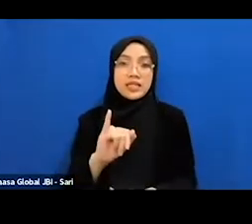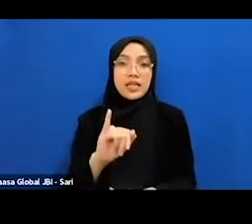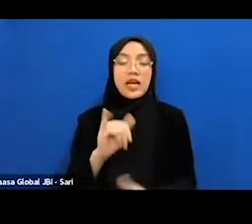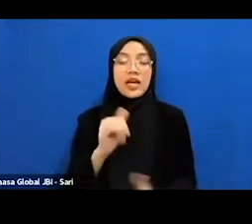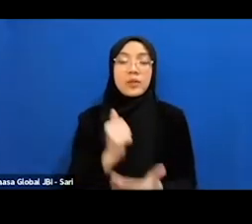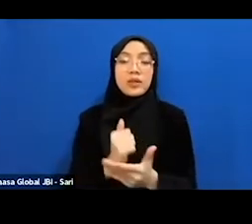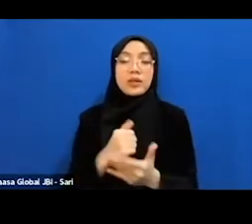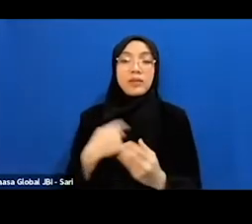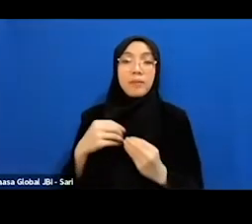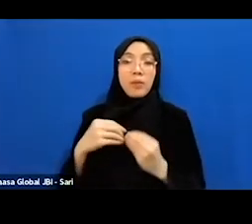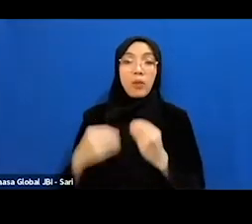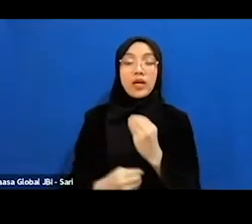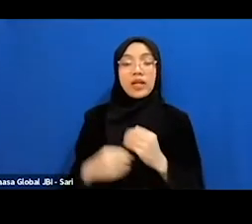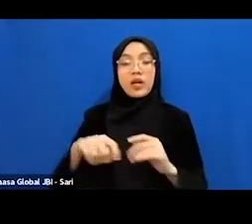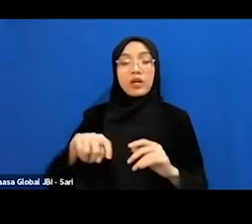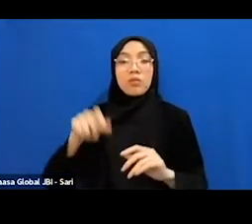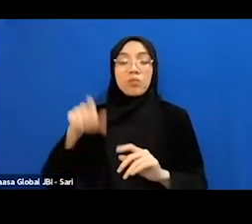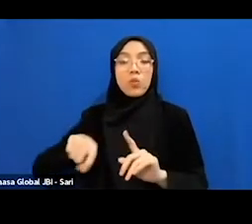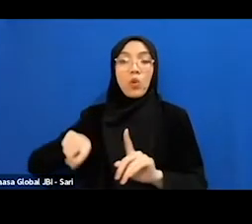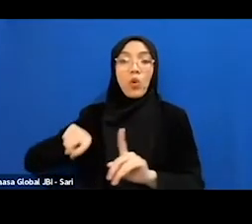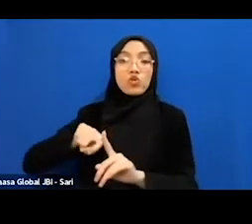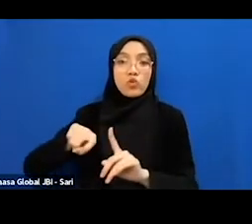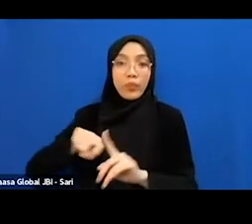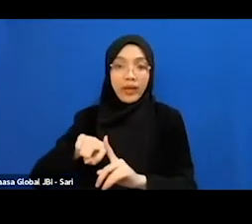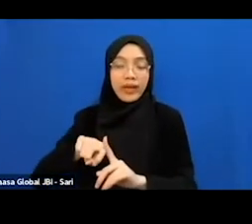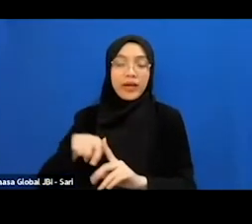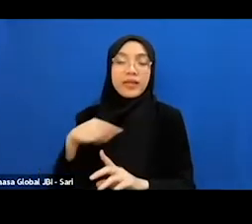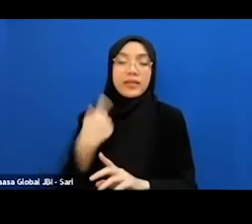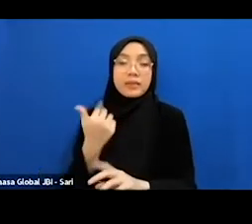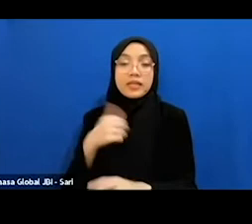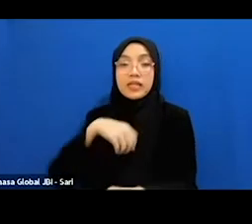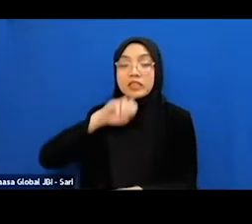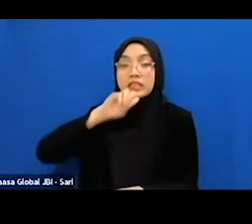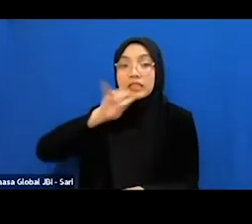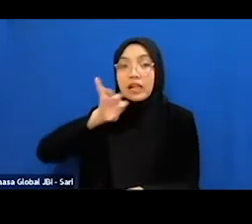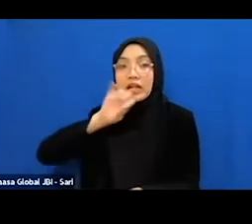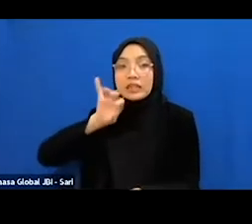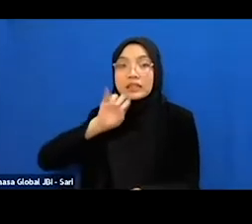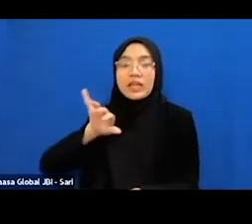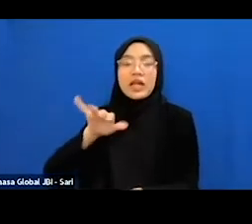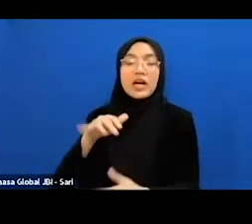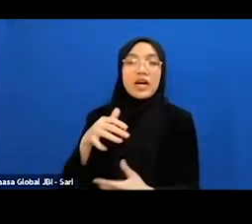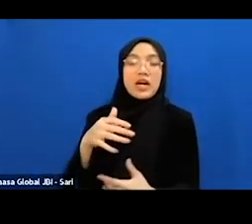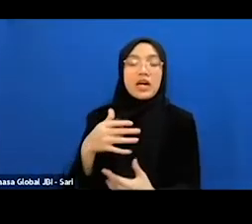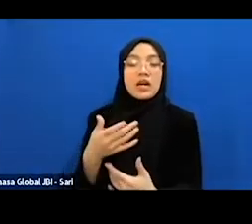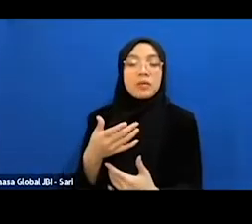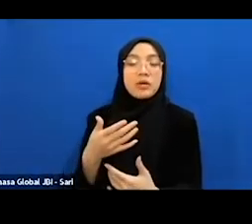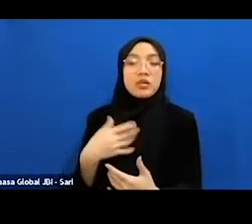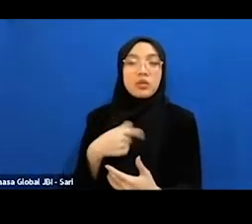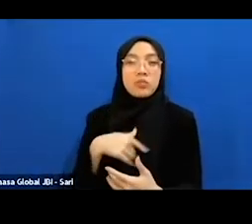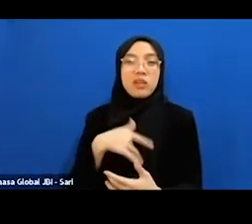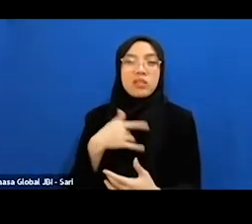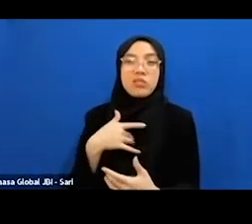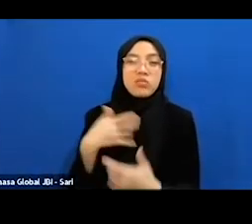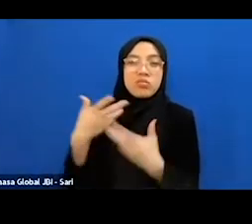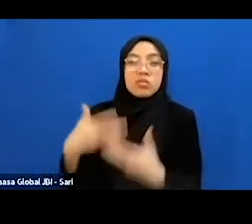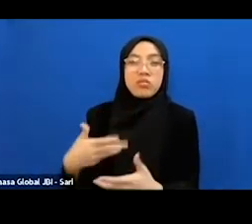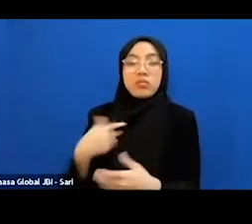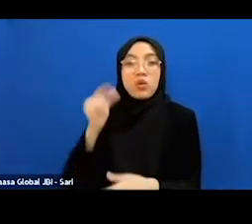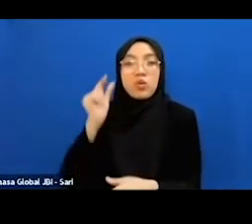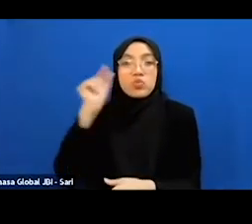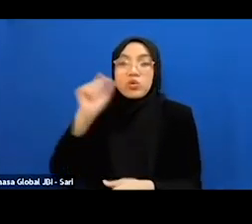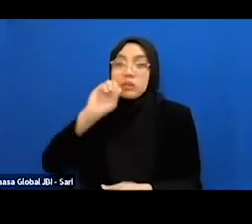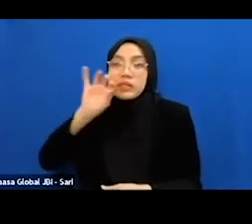sini sebagai perwakilan konsumen kita bisa menyampaikan apa keberatan kita usulan kita